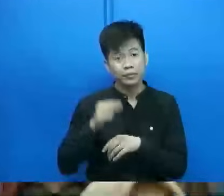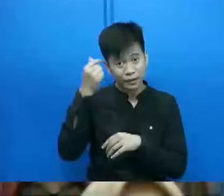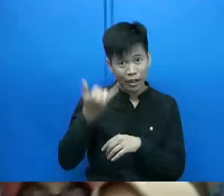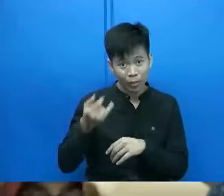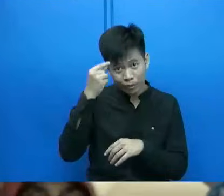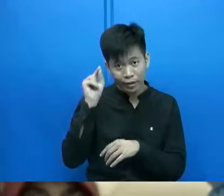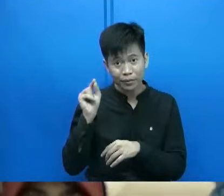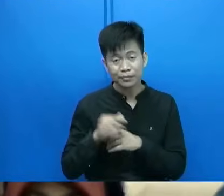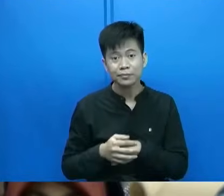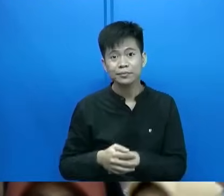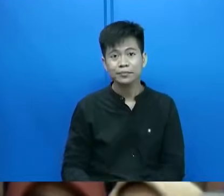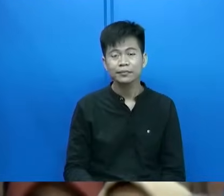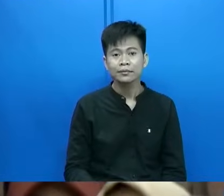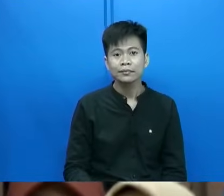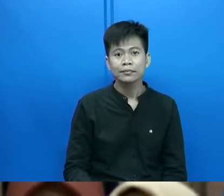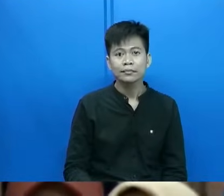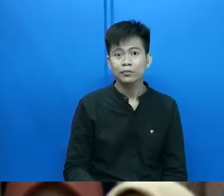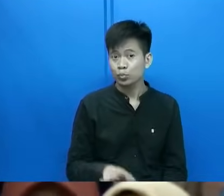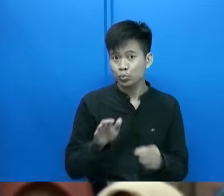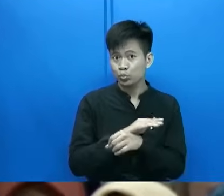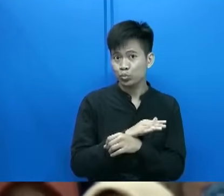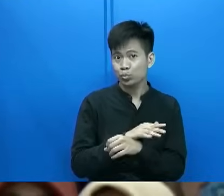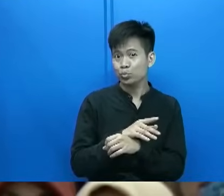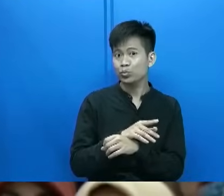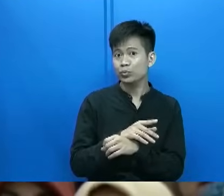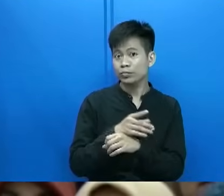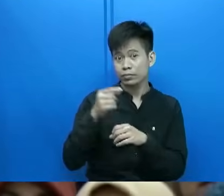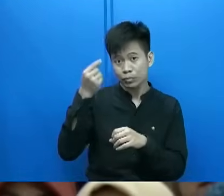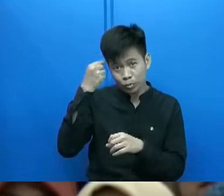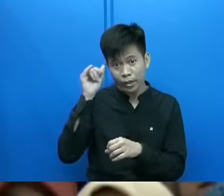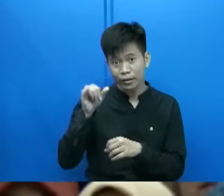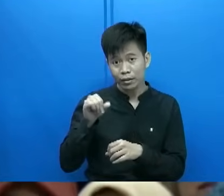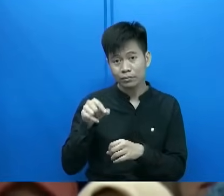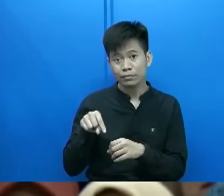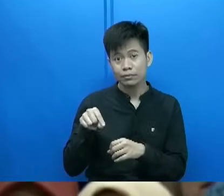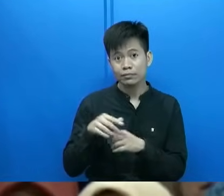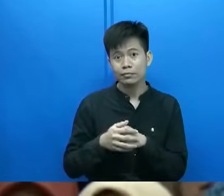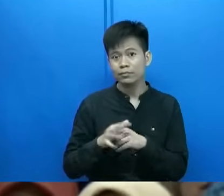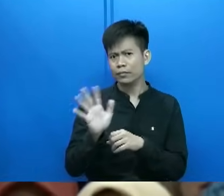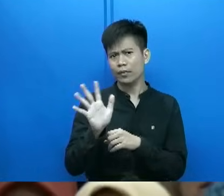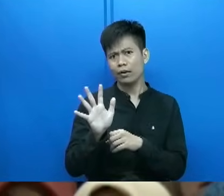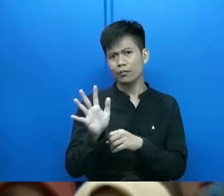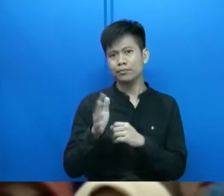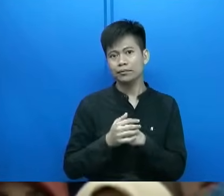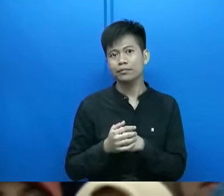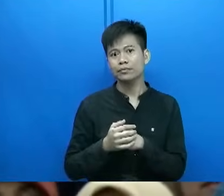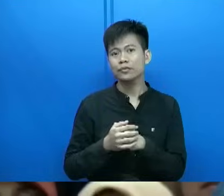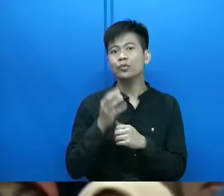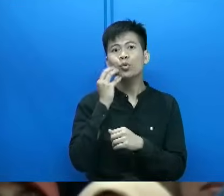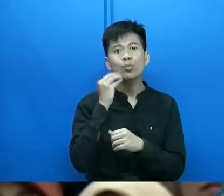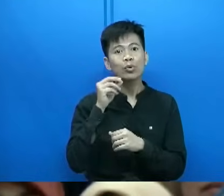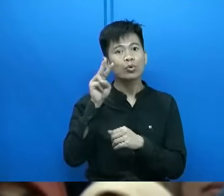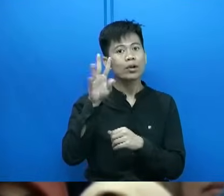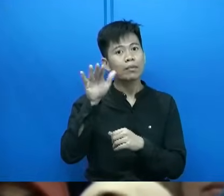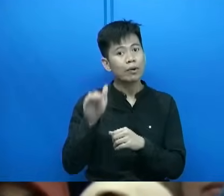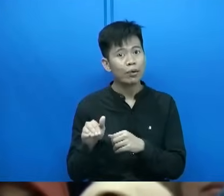sekarang? Ah, cukup kasih isyarat saja. Kuliah sekarang? Tidak. Usia di bawah 25